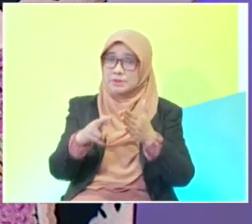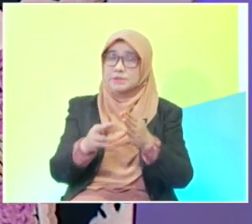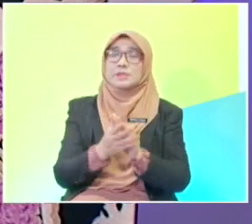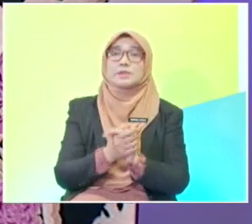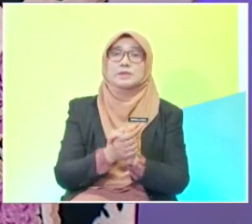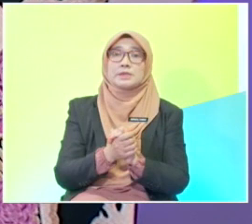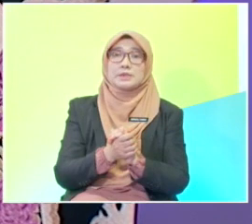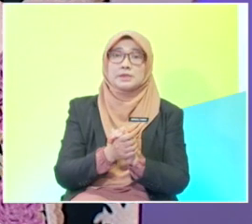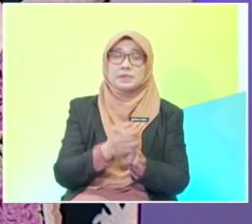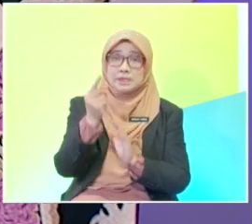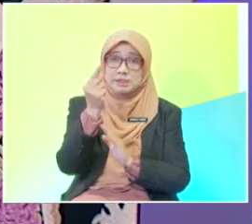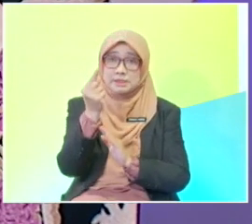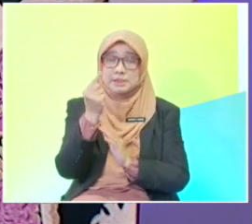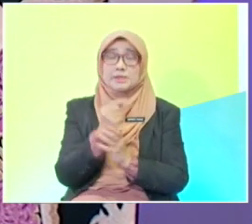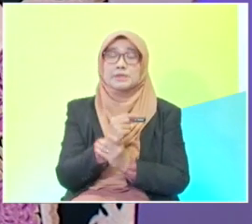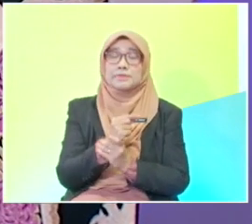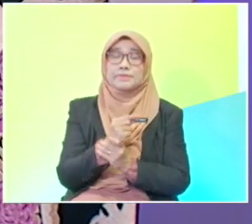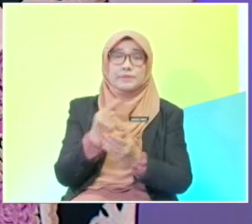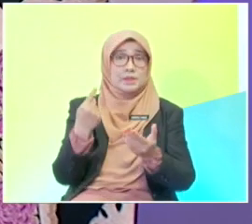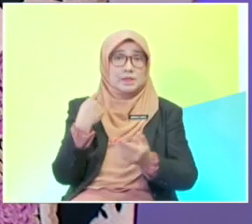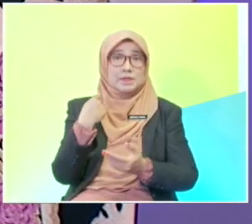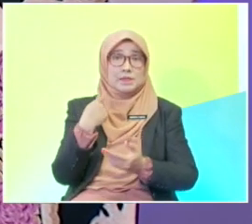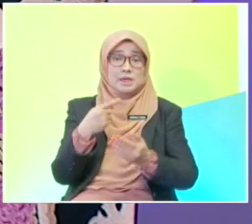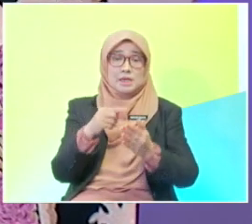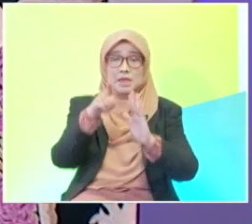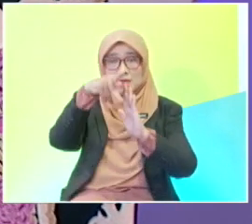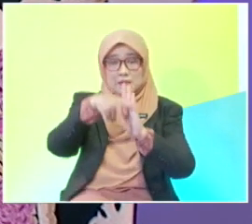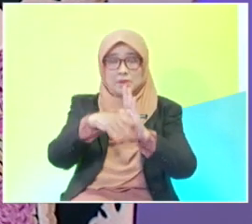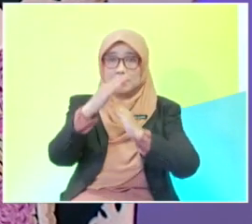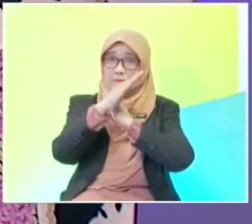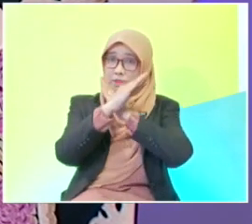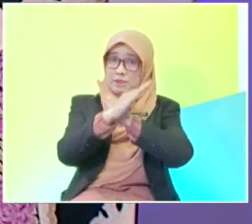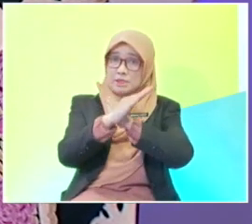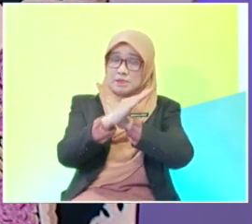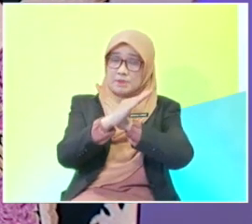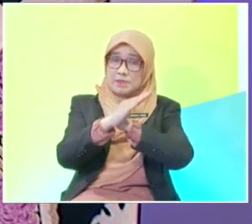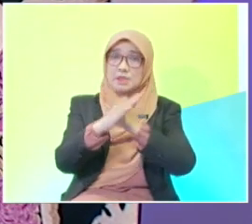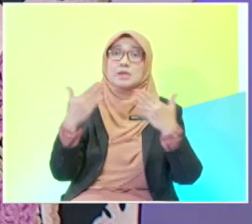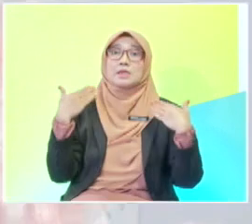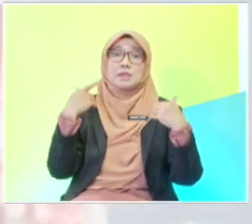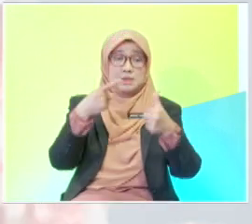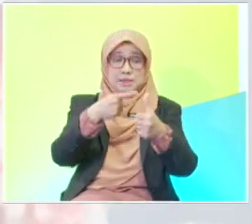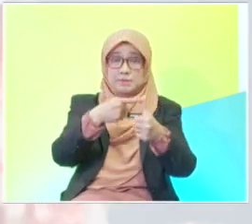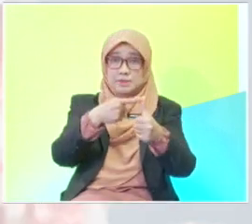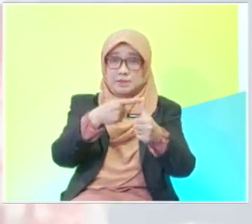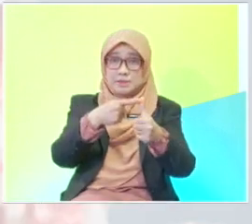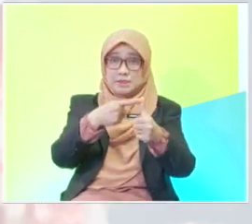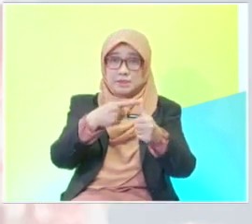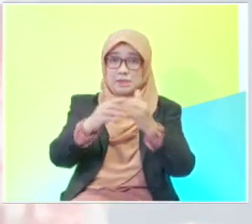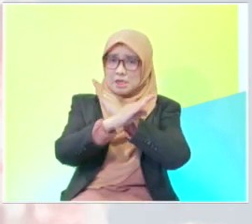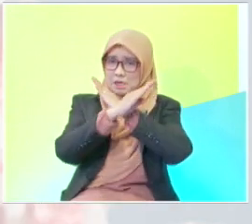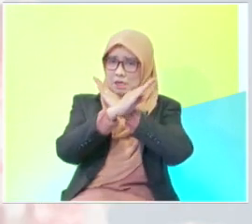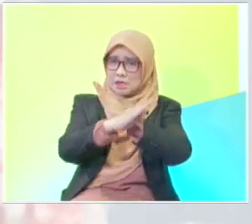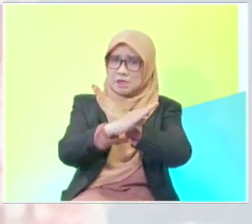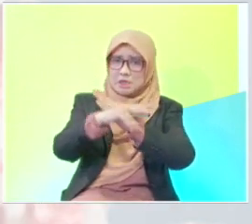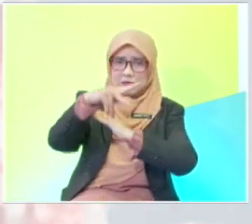pertahanan badan. Okey, kalau kita ingat kembali bahawa pertahanan badan ada barisan pertahanan yang pertama iaitu menghalang patogen daripada